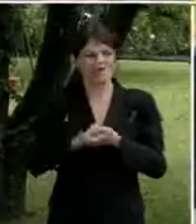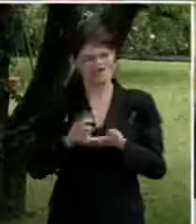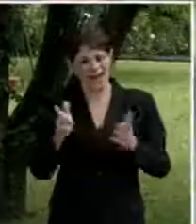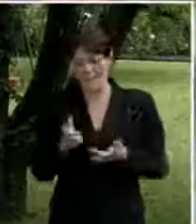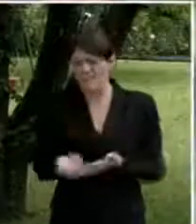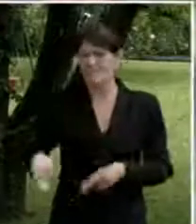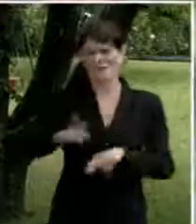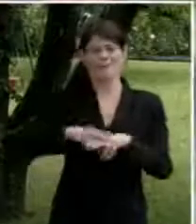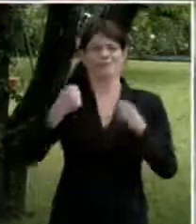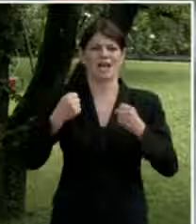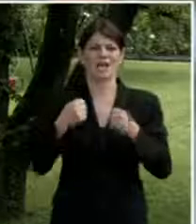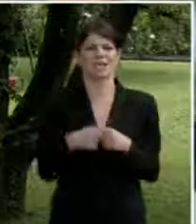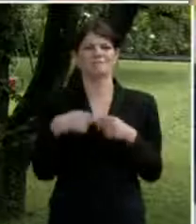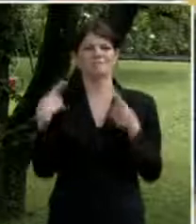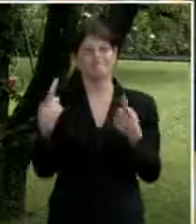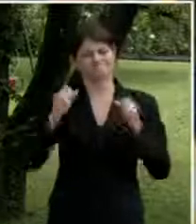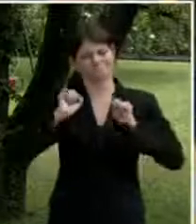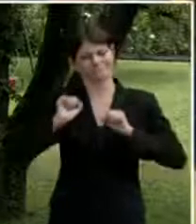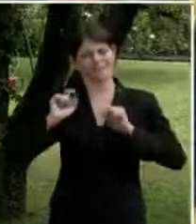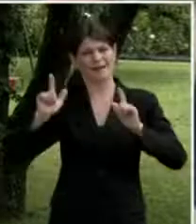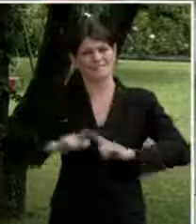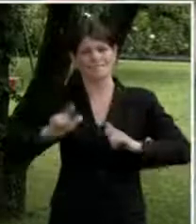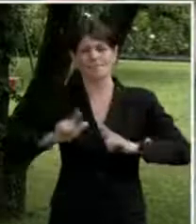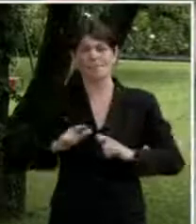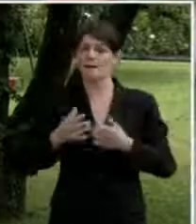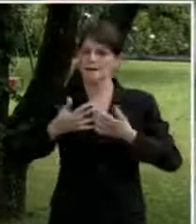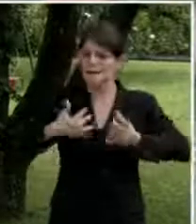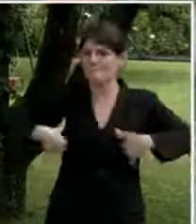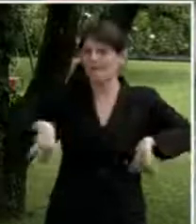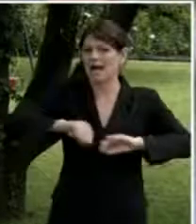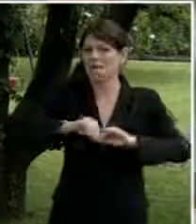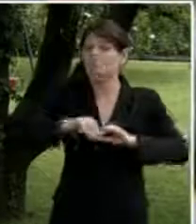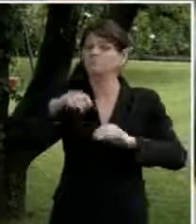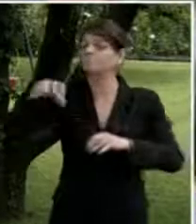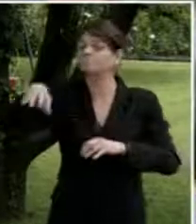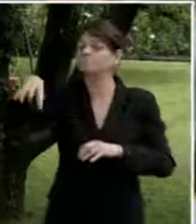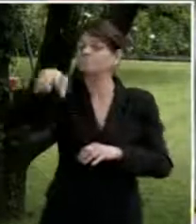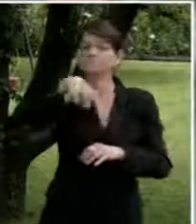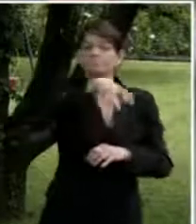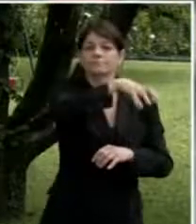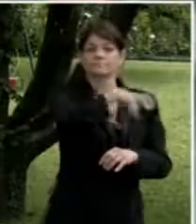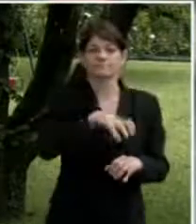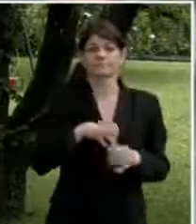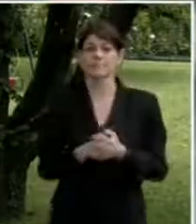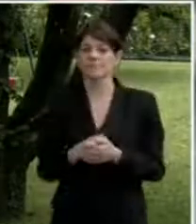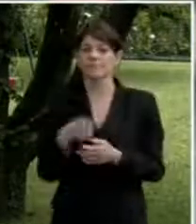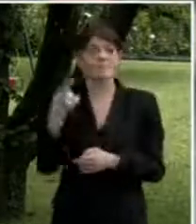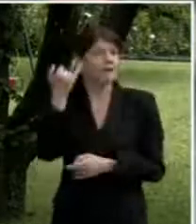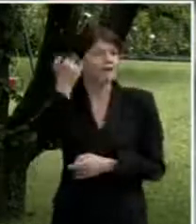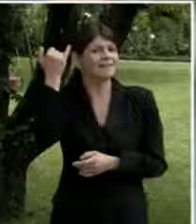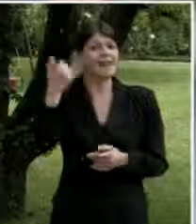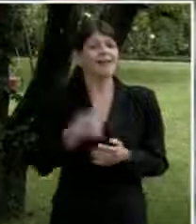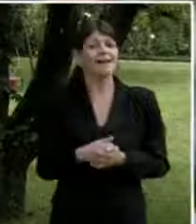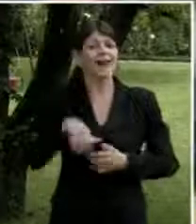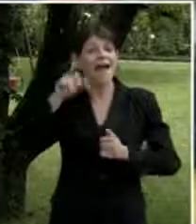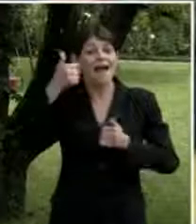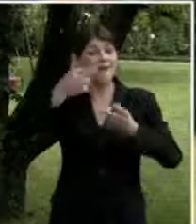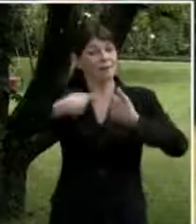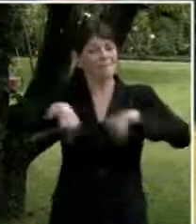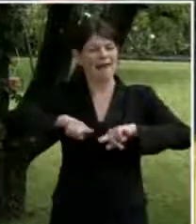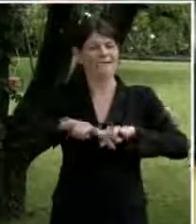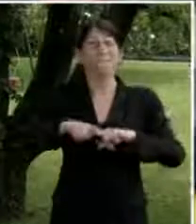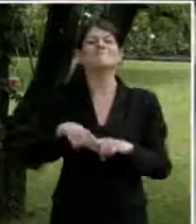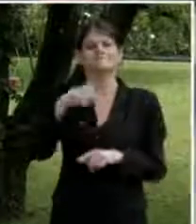stärker diesen traditionellen Anlass vereint in verschiedenen Gemeinden. Gemäß der Idee 11